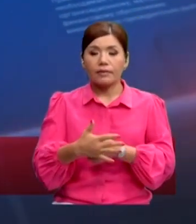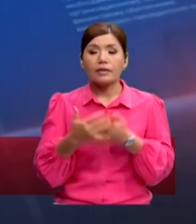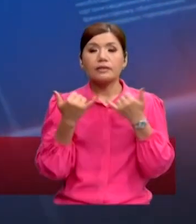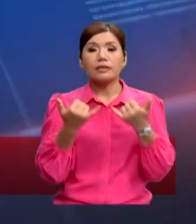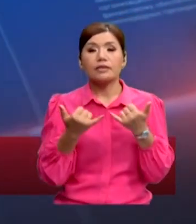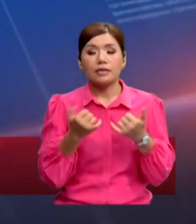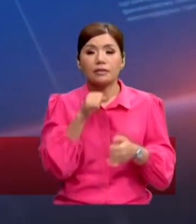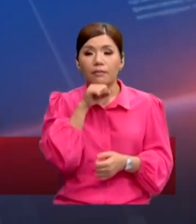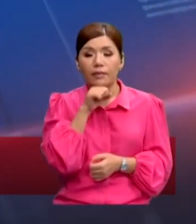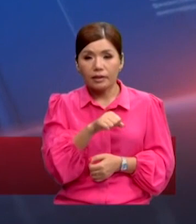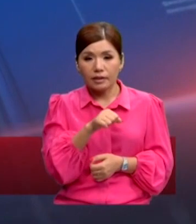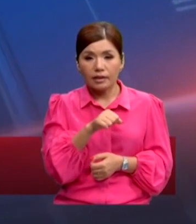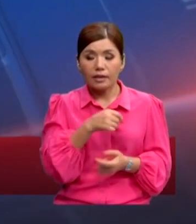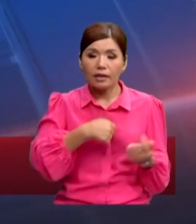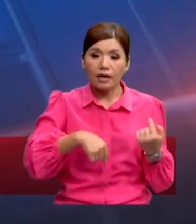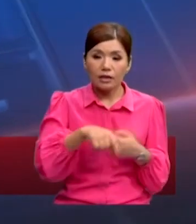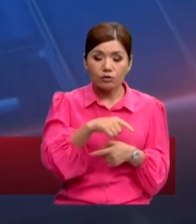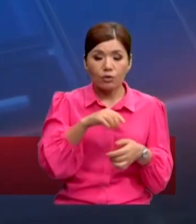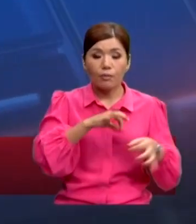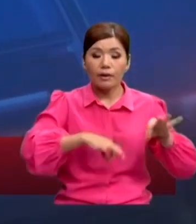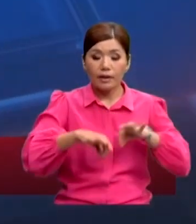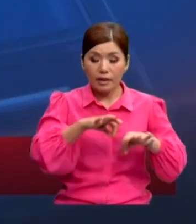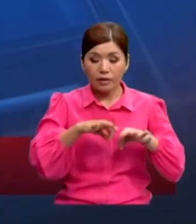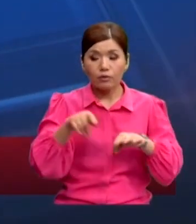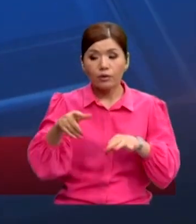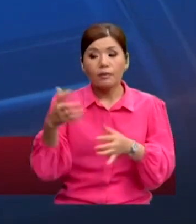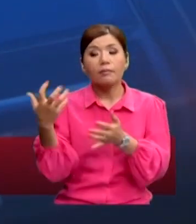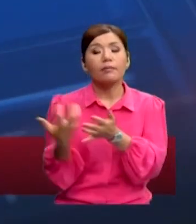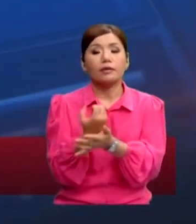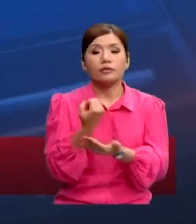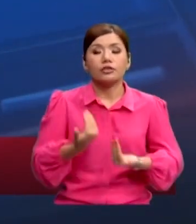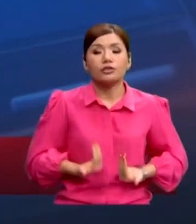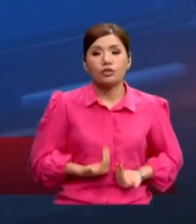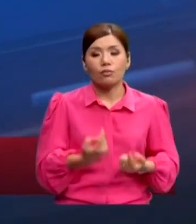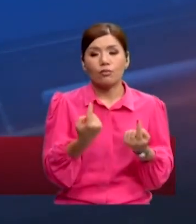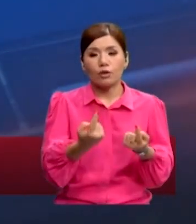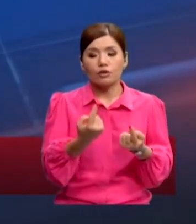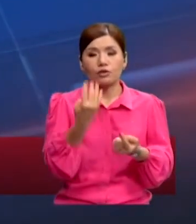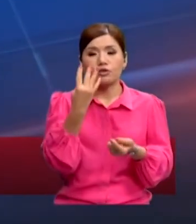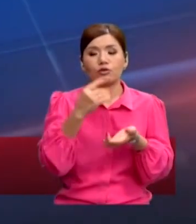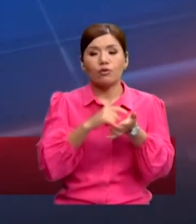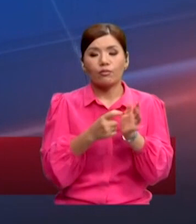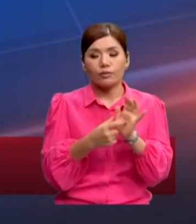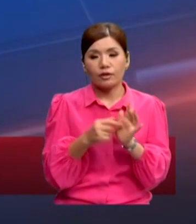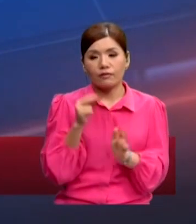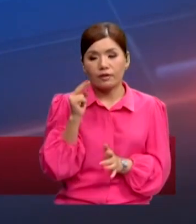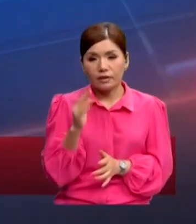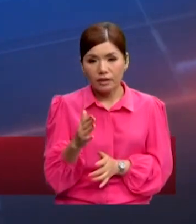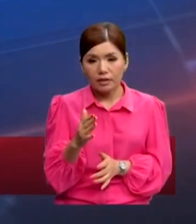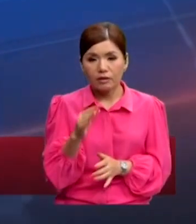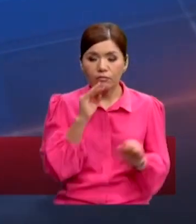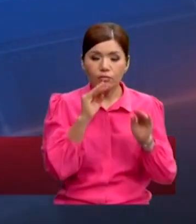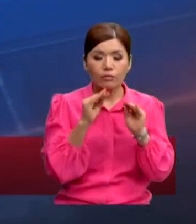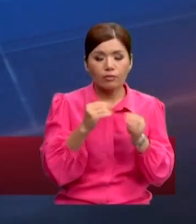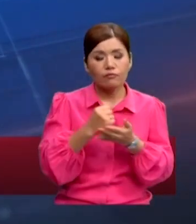сейчас, благодаря нашему этому проекту, у них появилась возможность жить в большой четырехкомнатной квартире, где сделан